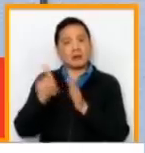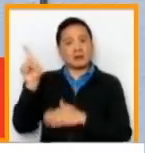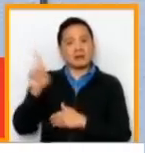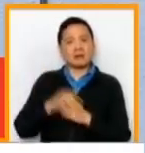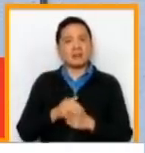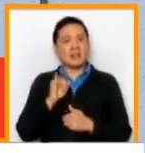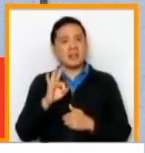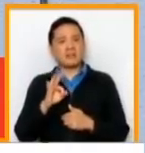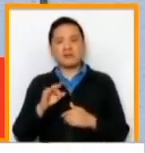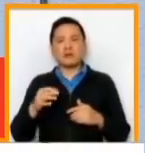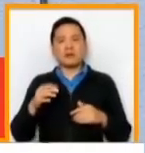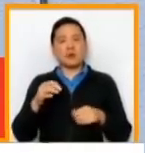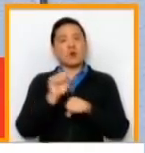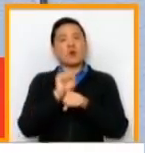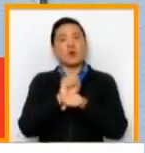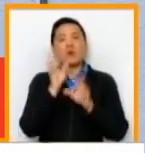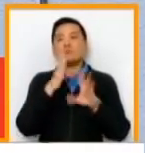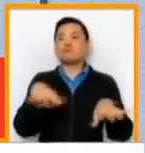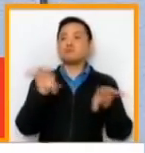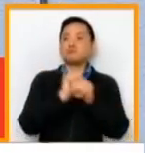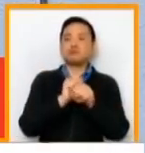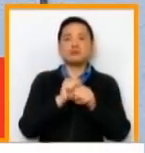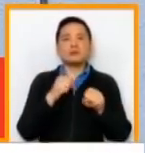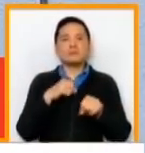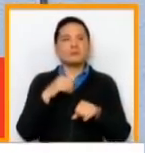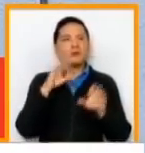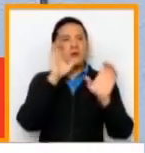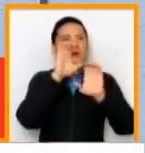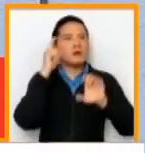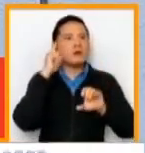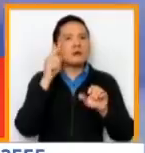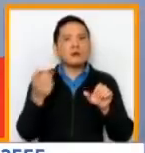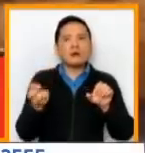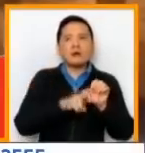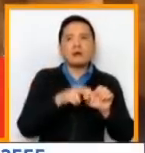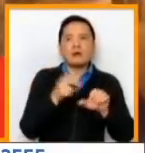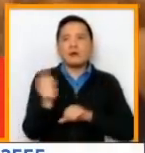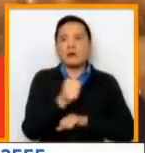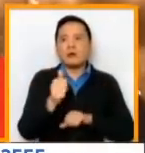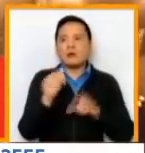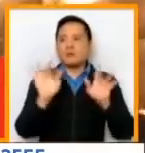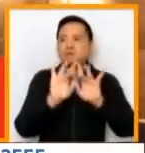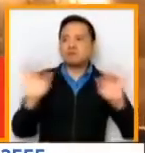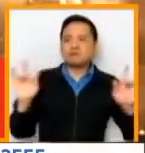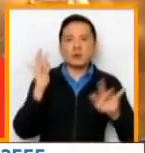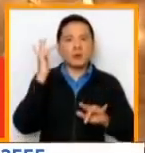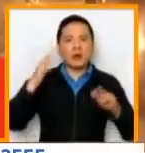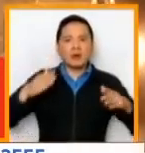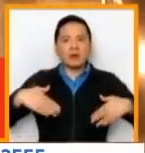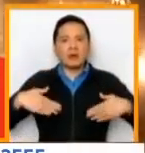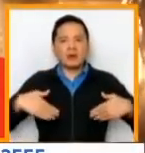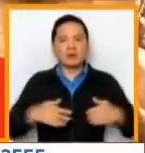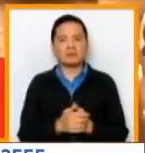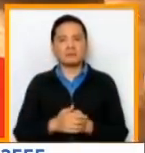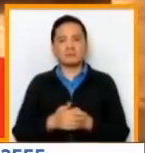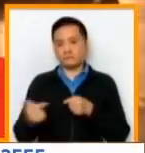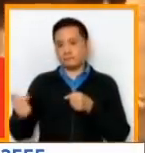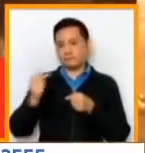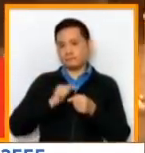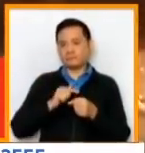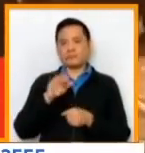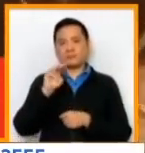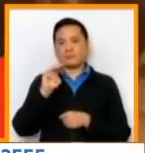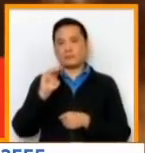naman po, masyadong pumahal siya para sa mga kagaya po namin na simpleng tao lang. Pinagbotohan na ng Metro Manila Council kung tatanggalin o